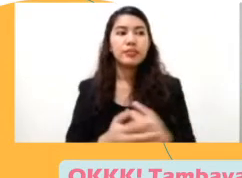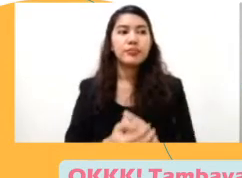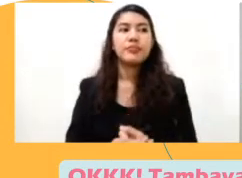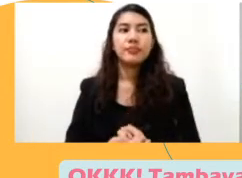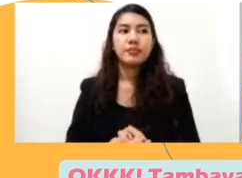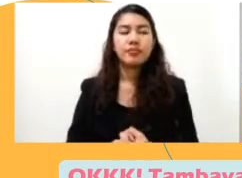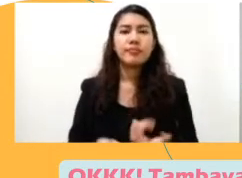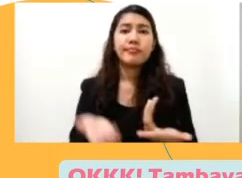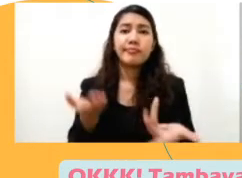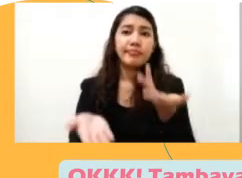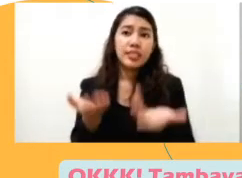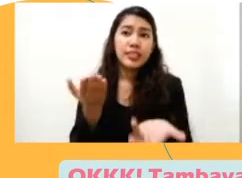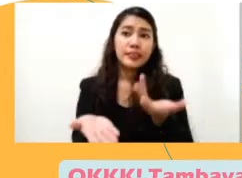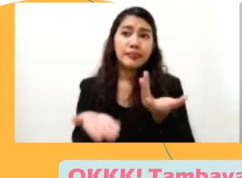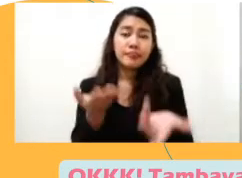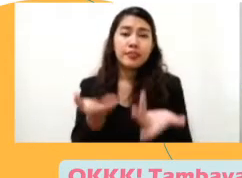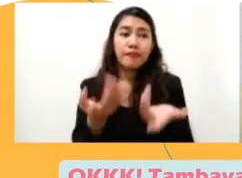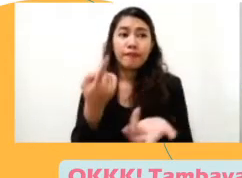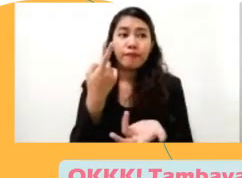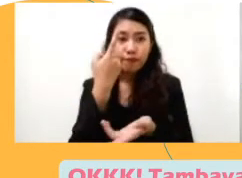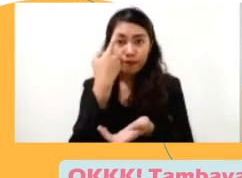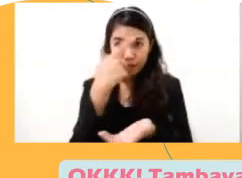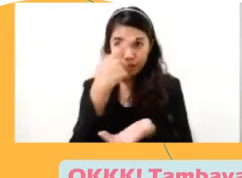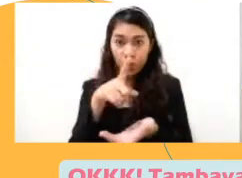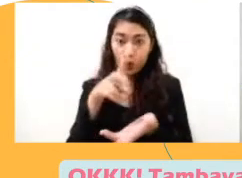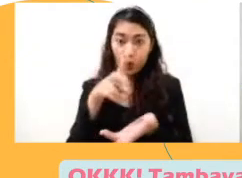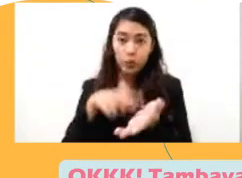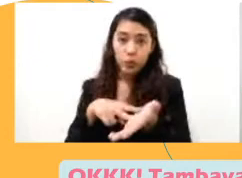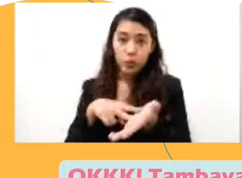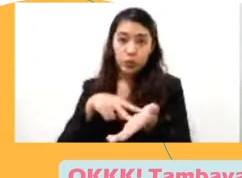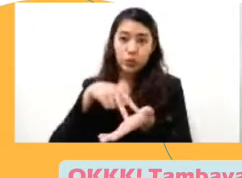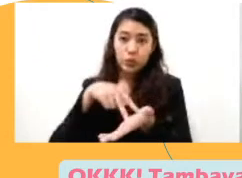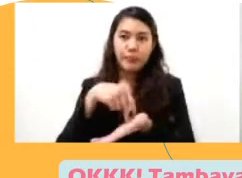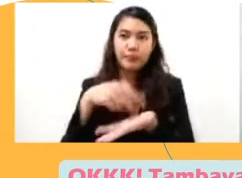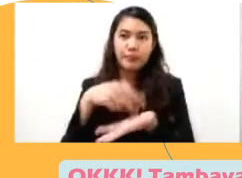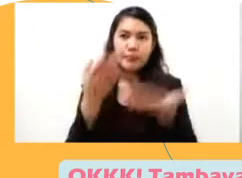Siguro sa pagbangon kasi kailangan natin intindihin na